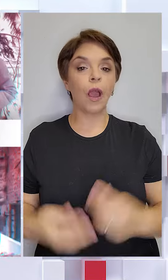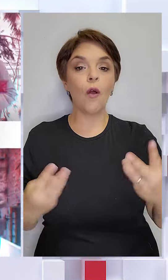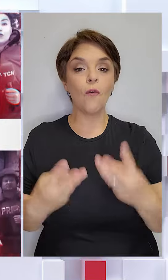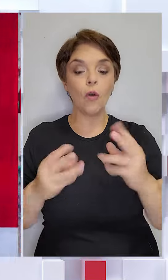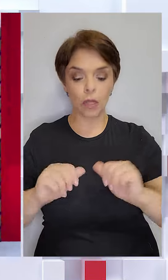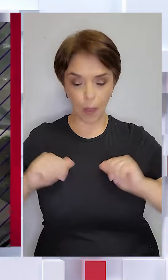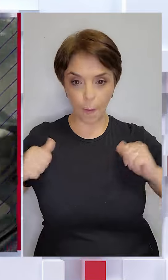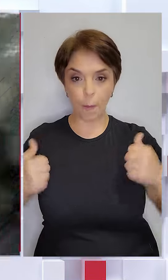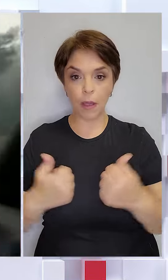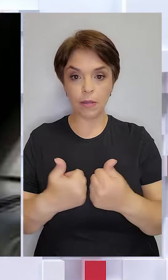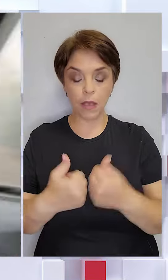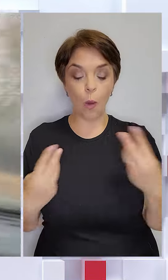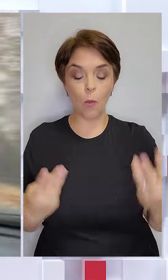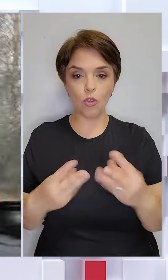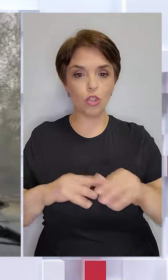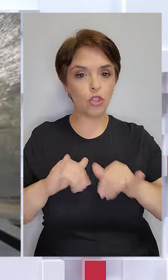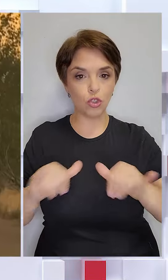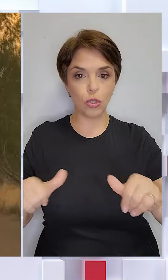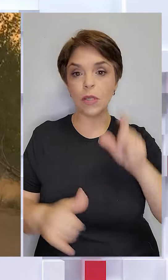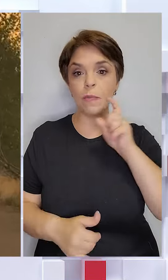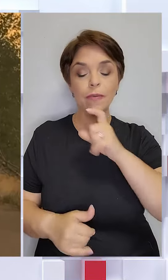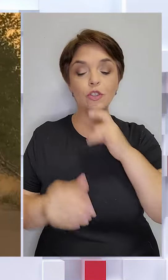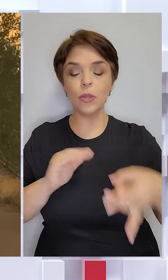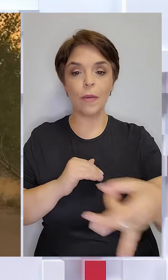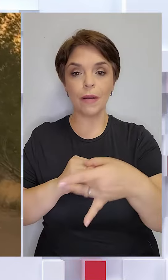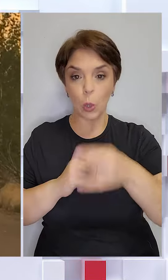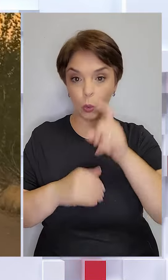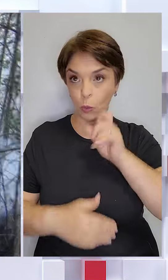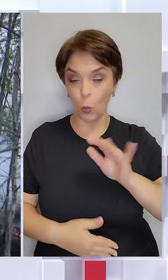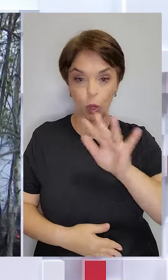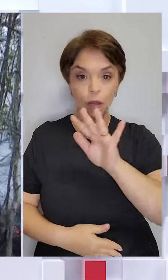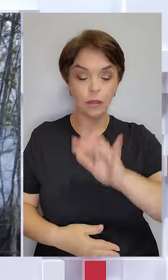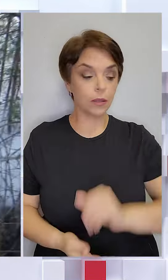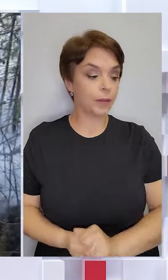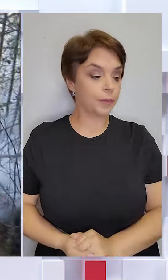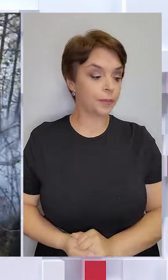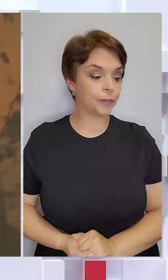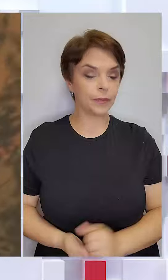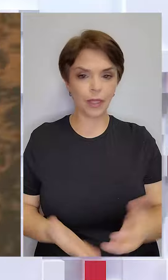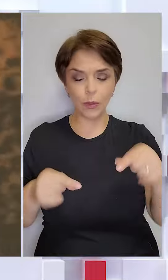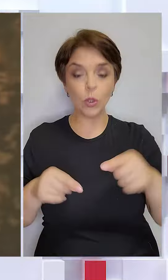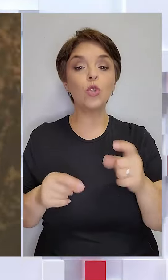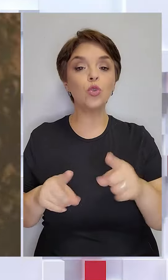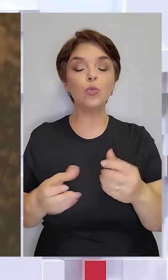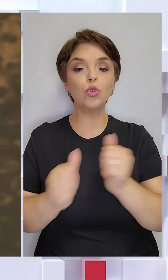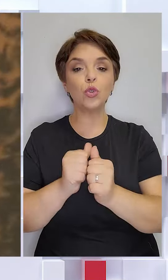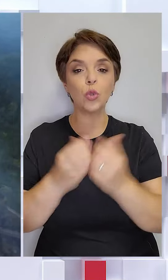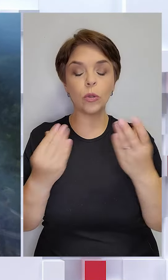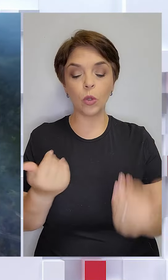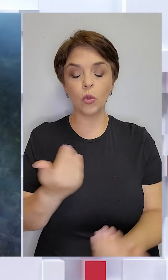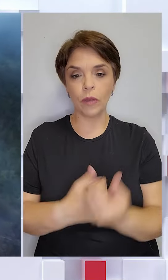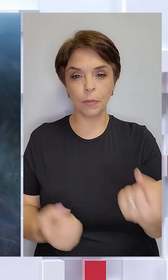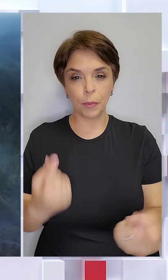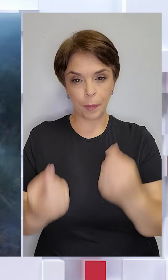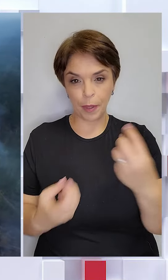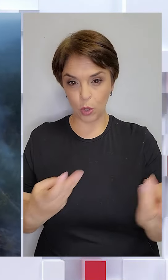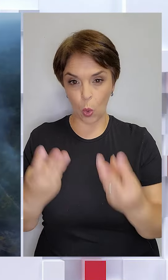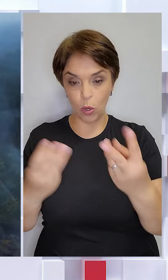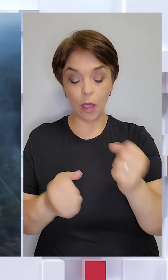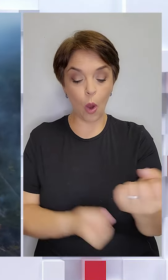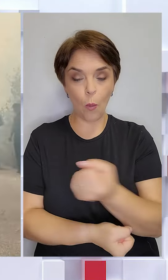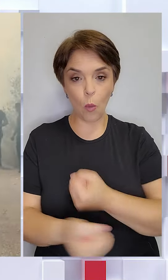Вогняна пастка. Пожежі ширяться північними регіонами України. Чому щодня нові загоряння? І